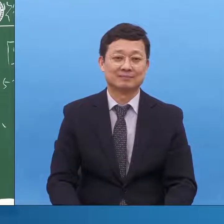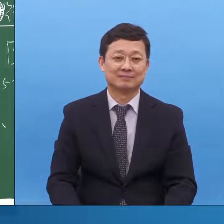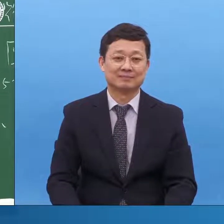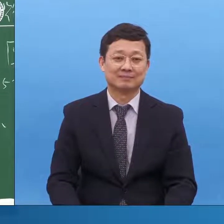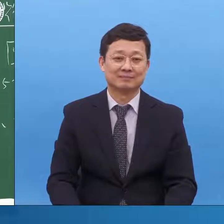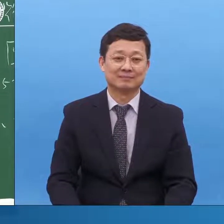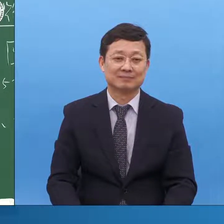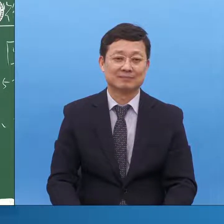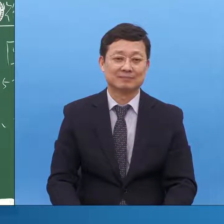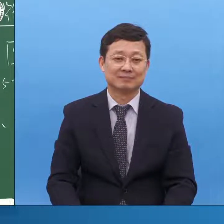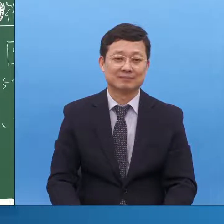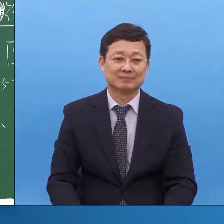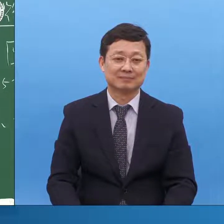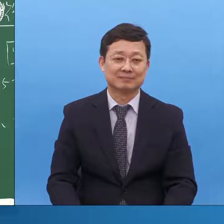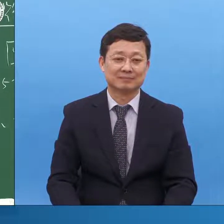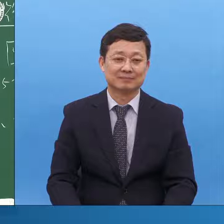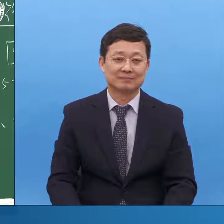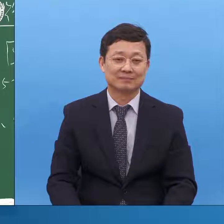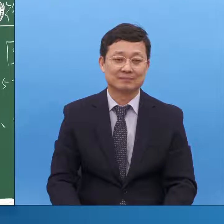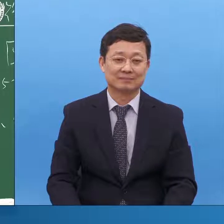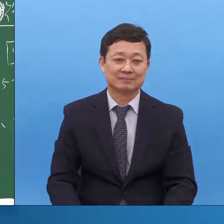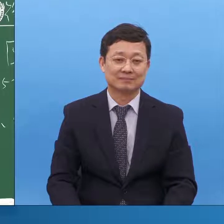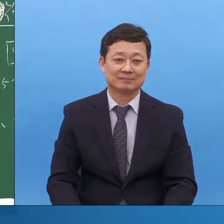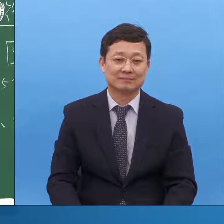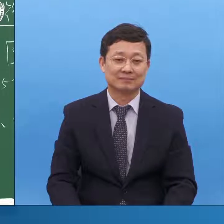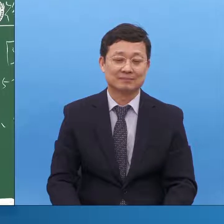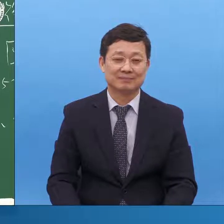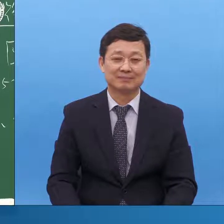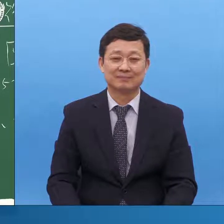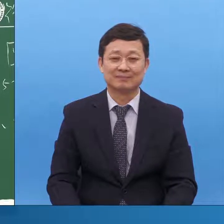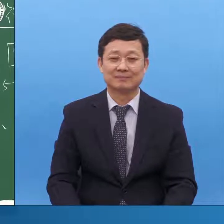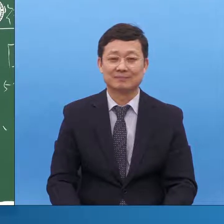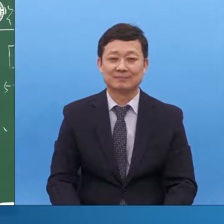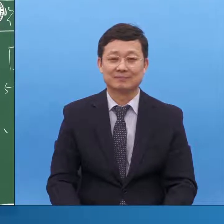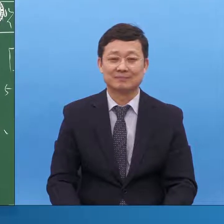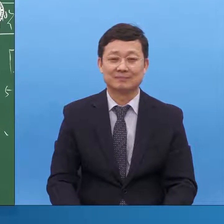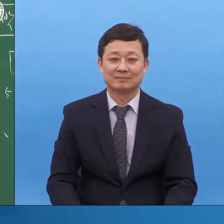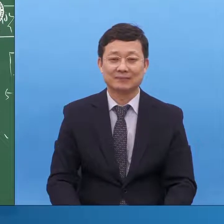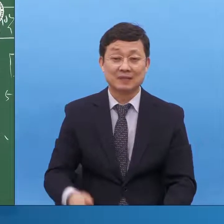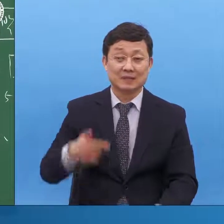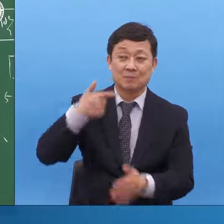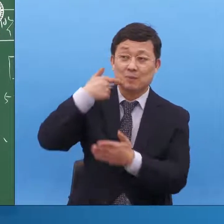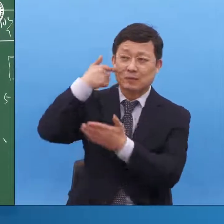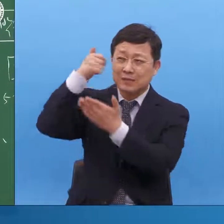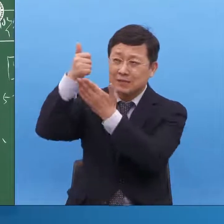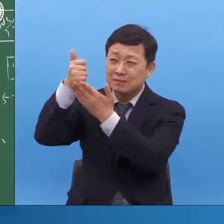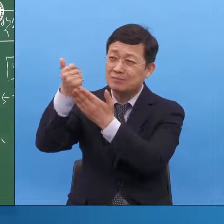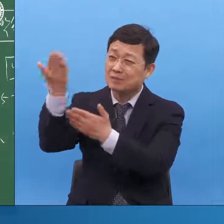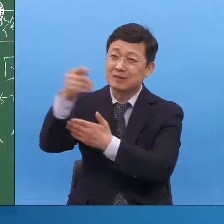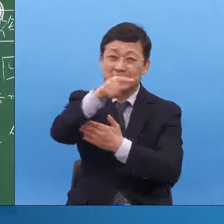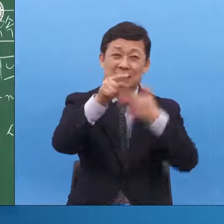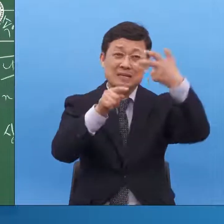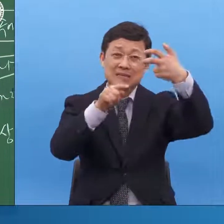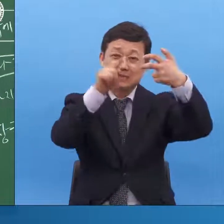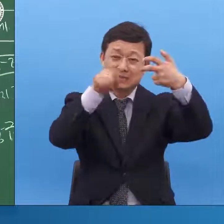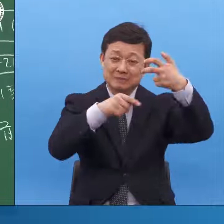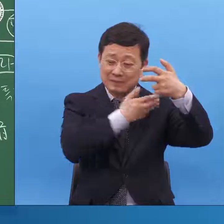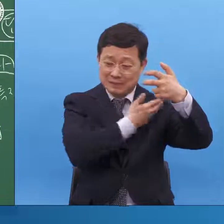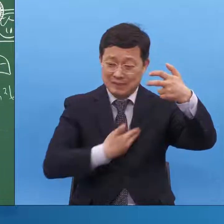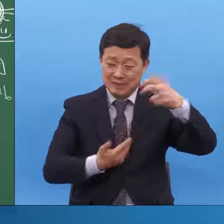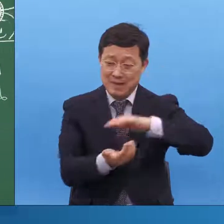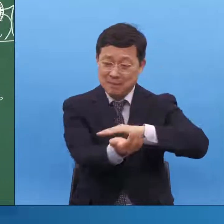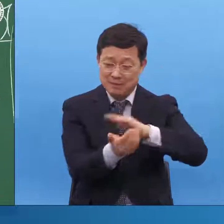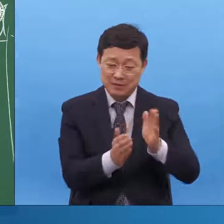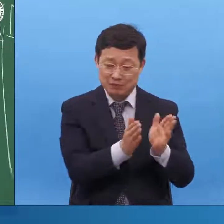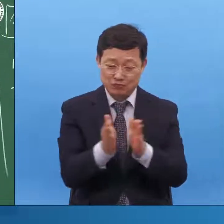잔잔한 전논논 이제는 끝났고요. 제자들이 다 합니다. 여러분들이 이걸 세팅해라. And pastors, stop doing the petty evangelism. Your disciples will take care of that. Starting